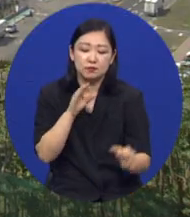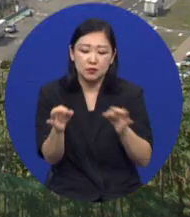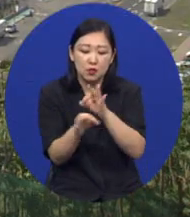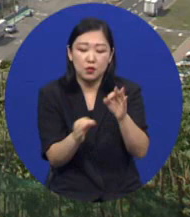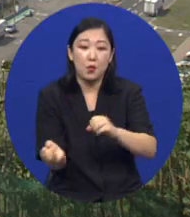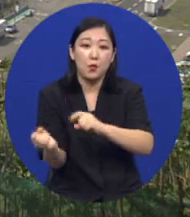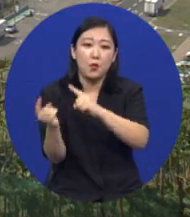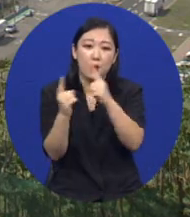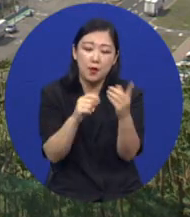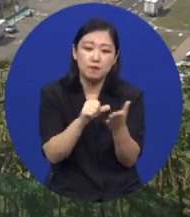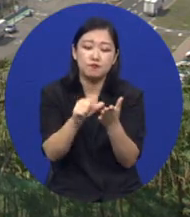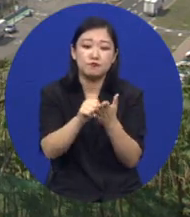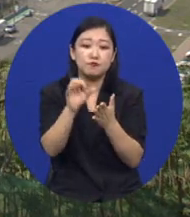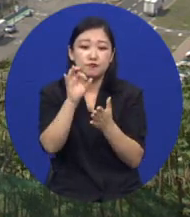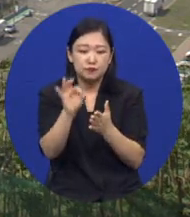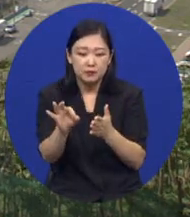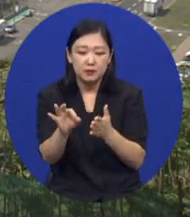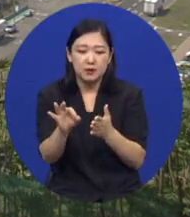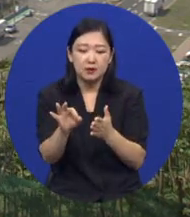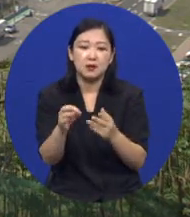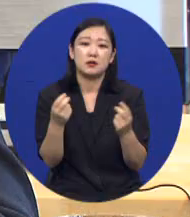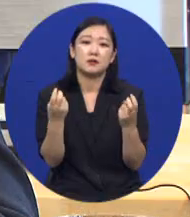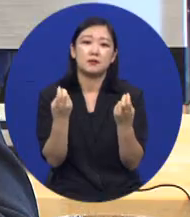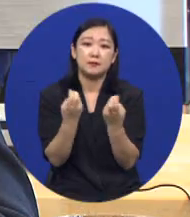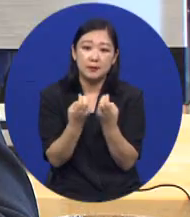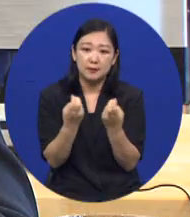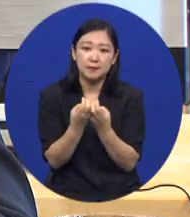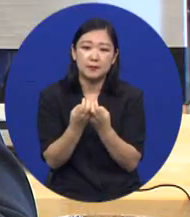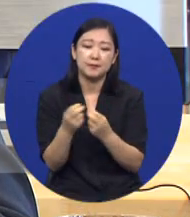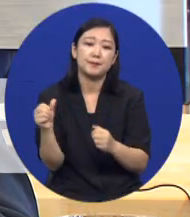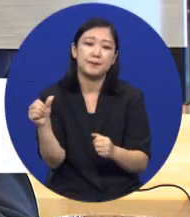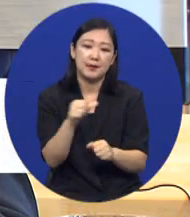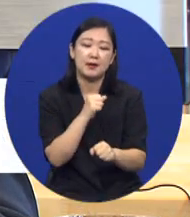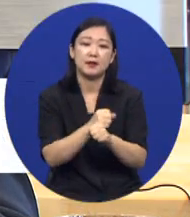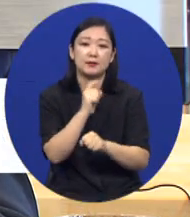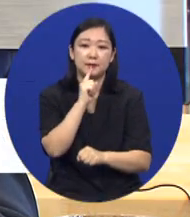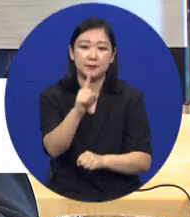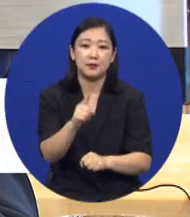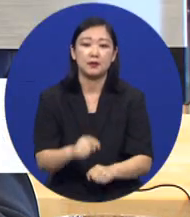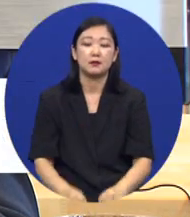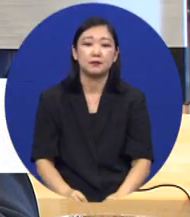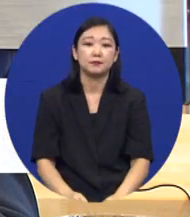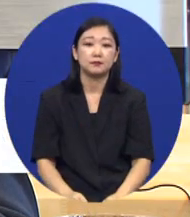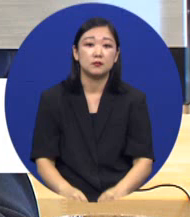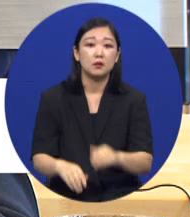회복과 물가 대책은 속도를 내겠다고 말했습니다. 농산물